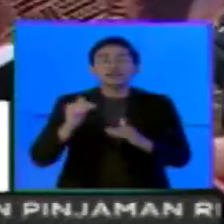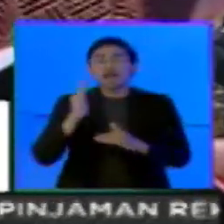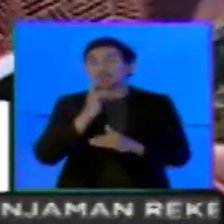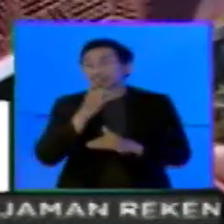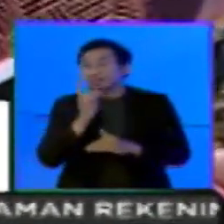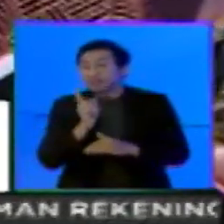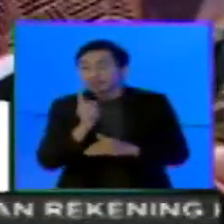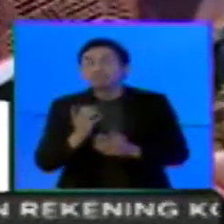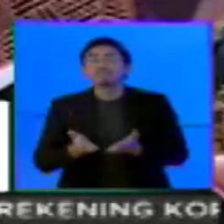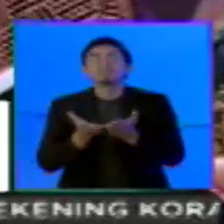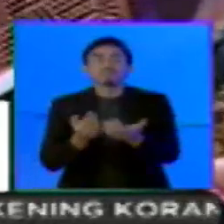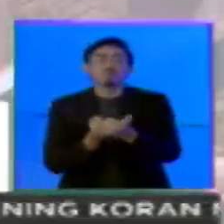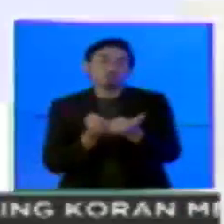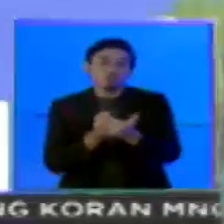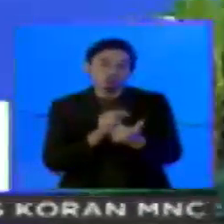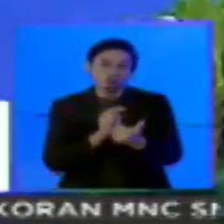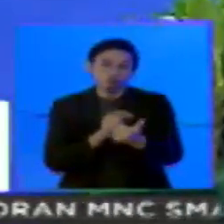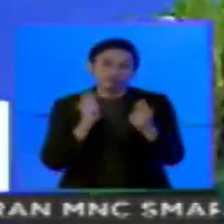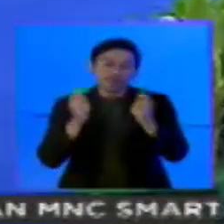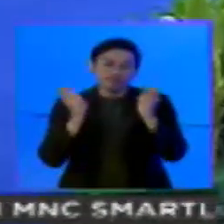dukungan terhadap festival ini.